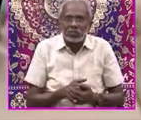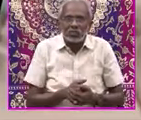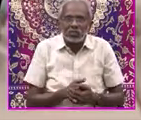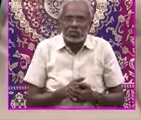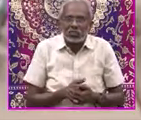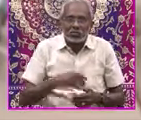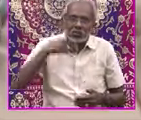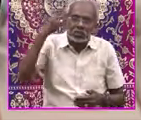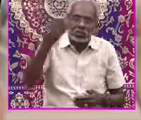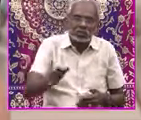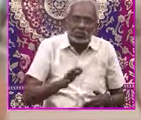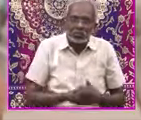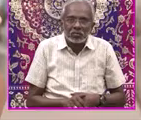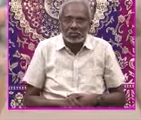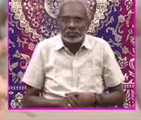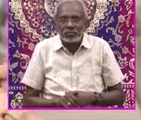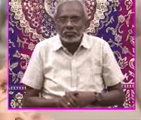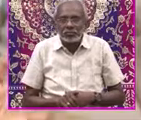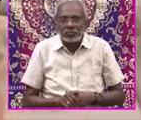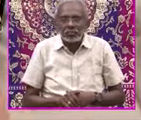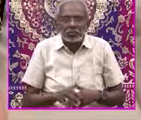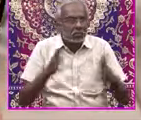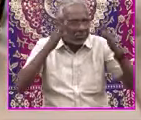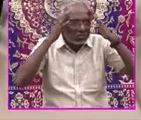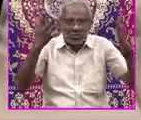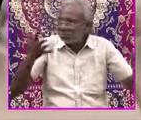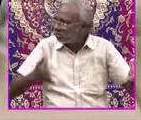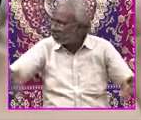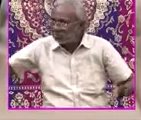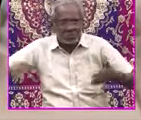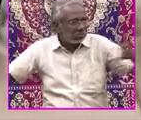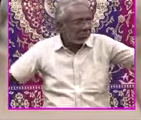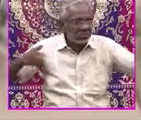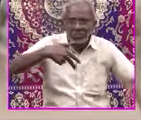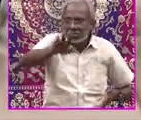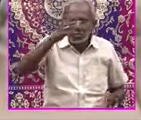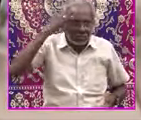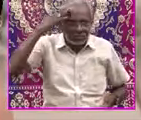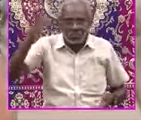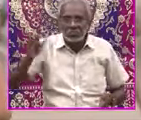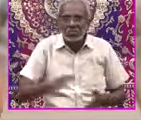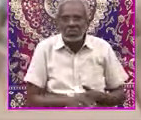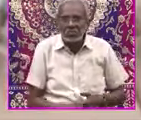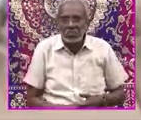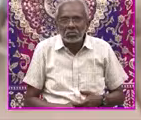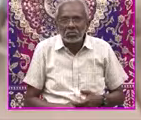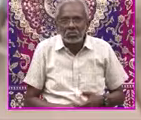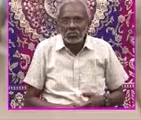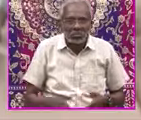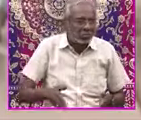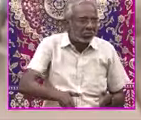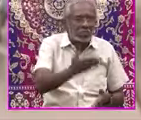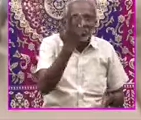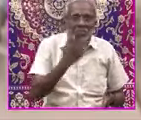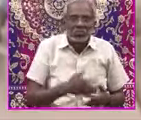பின்ன போய் மறைஞ்சிக்கிறாங்க. எத்திசையில் செல்வதுனே தெரியாம செல்வதற்கு அரிதான மலை குகைக்குள்ள நுழையவே